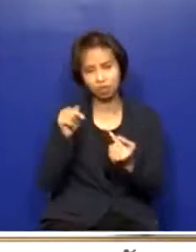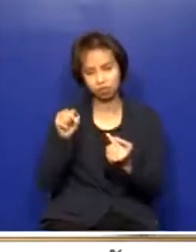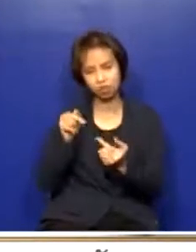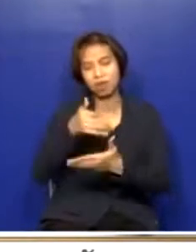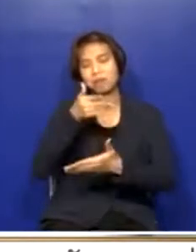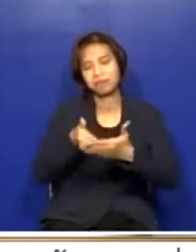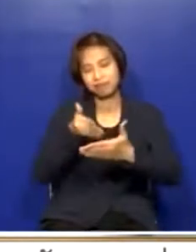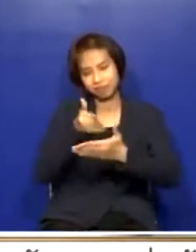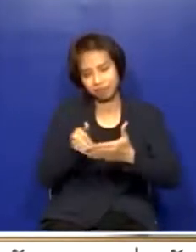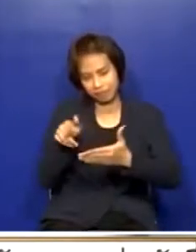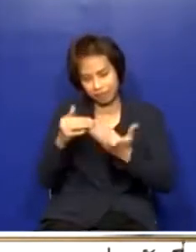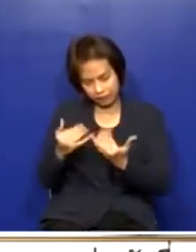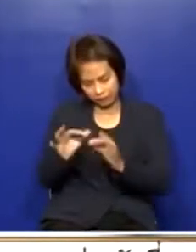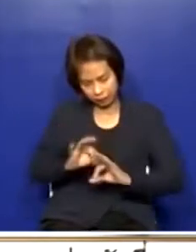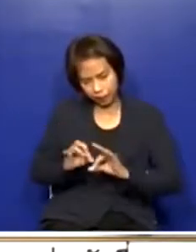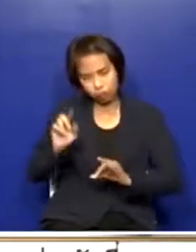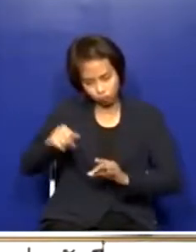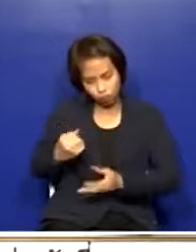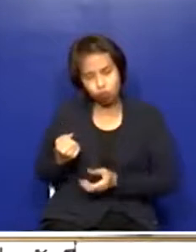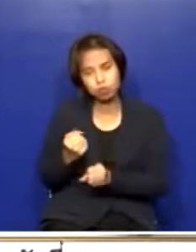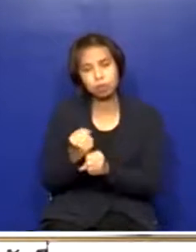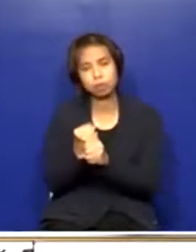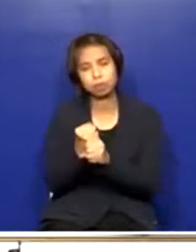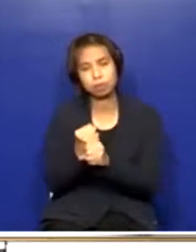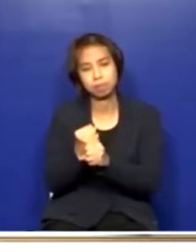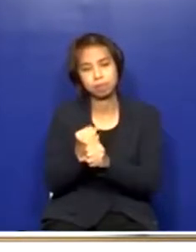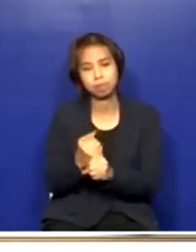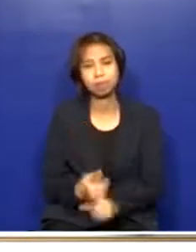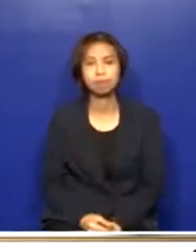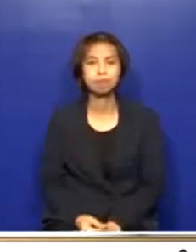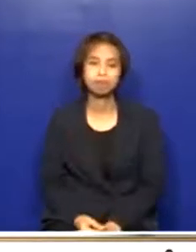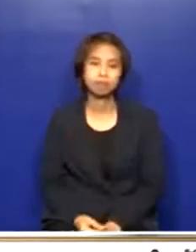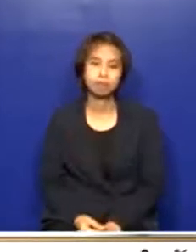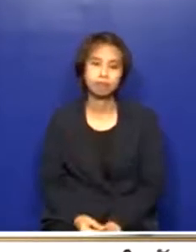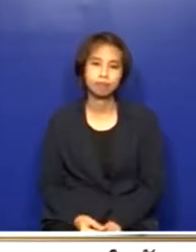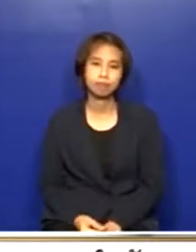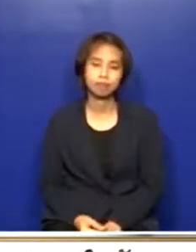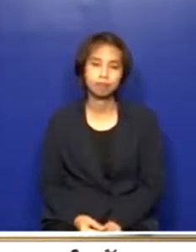เราจะตองทำก็คือตกบบ 59 ว่า aceite